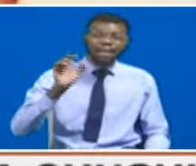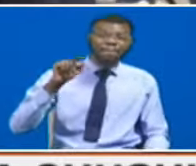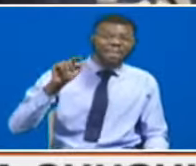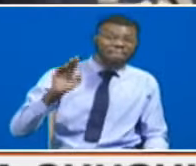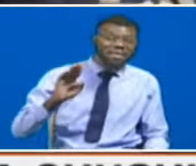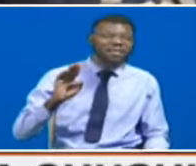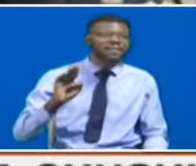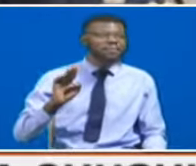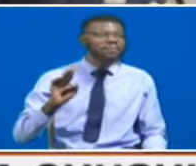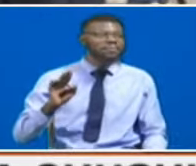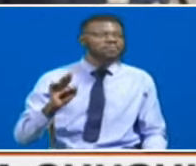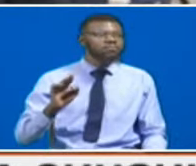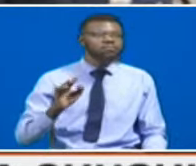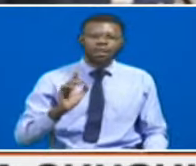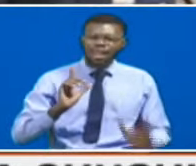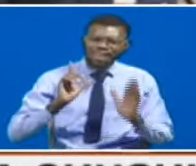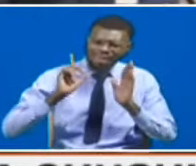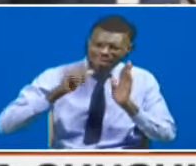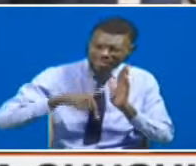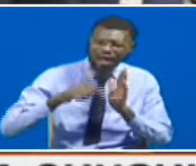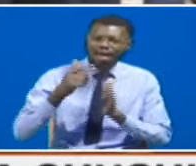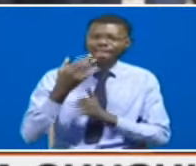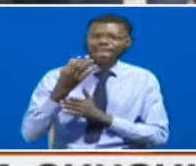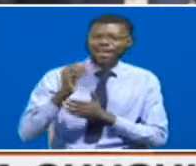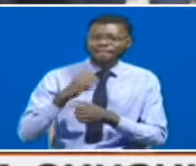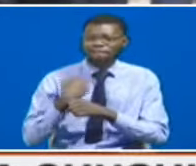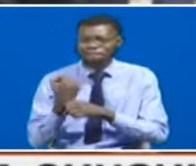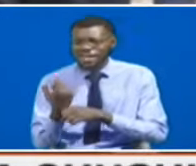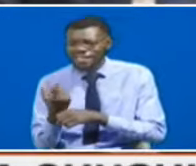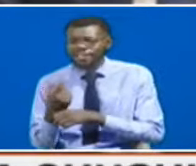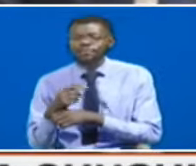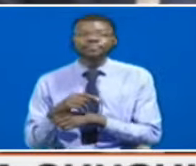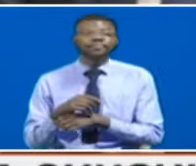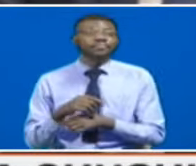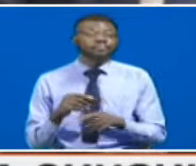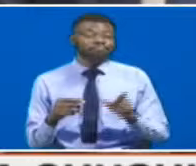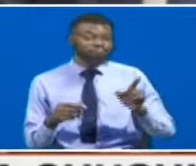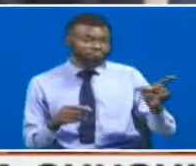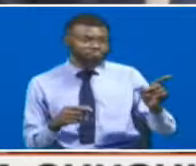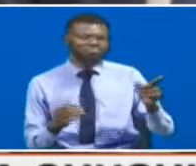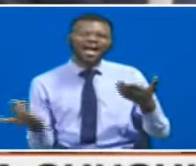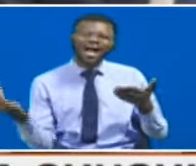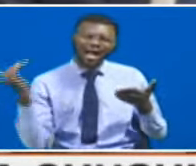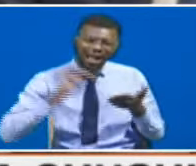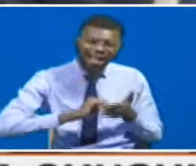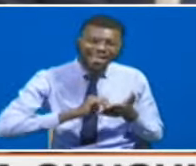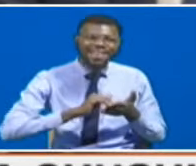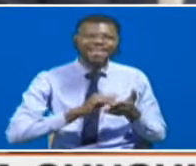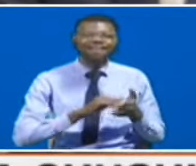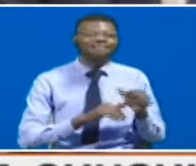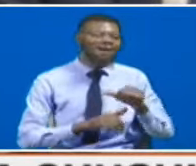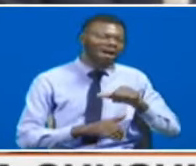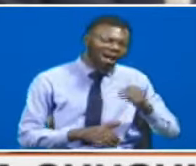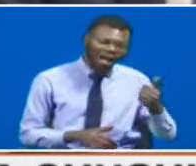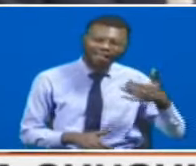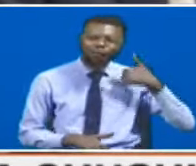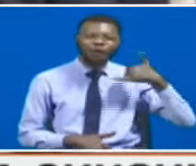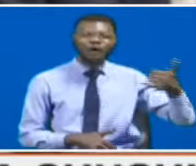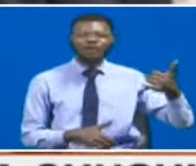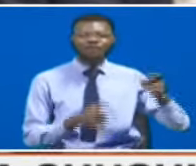hiyo. Dakika 30 baadaye, Kell inadai Patel alipigiwa simu nyingine kutoka